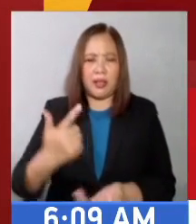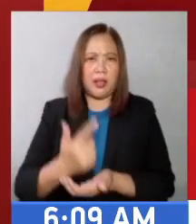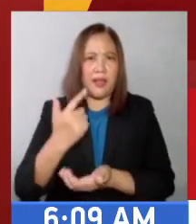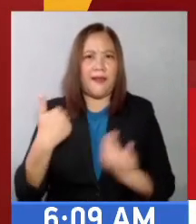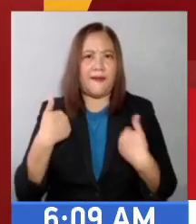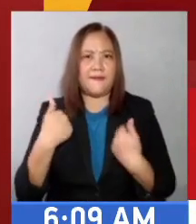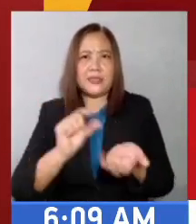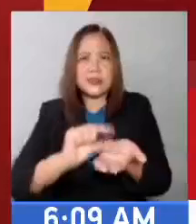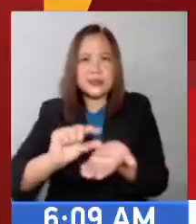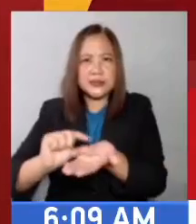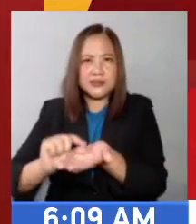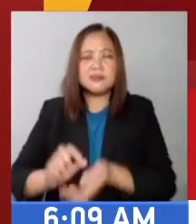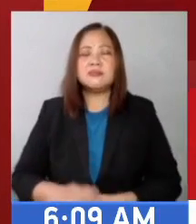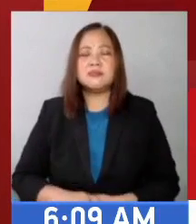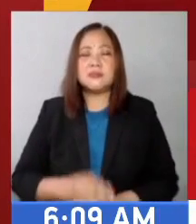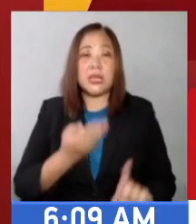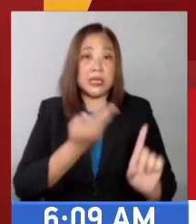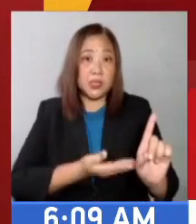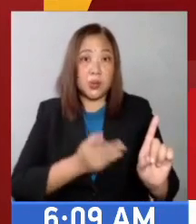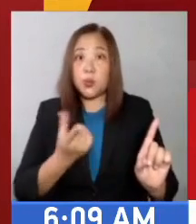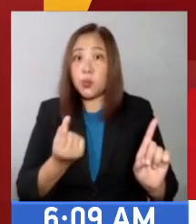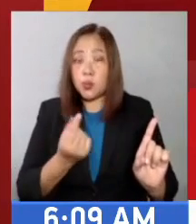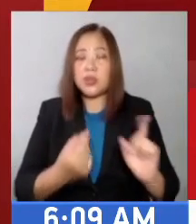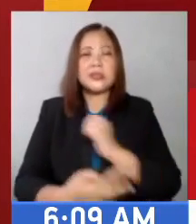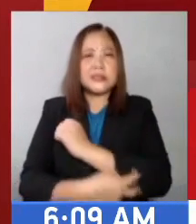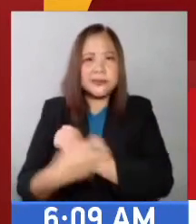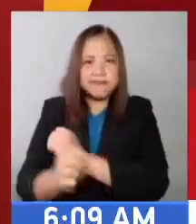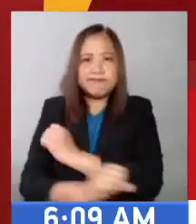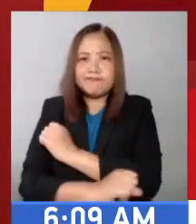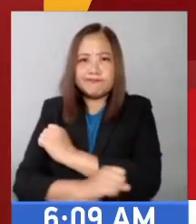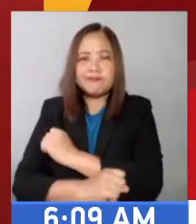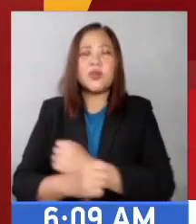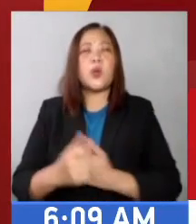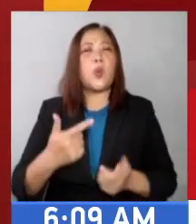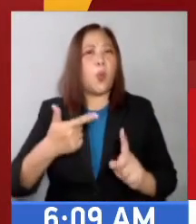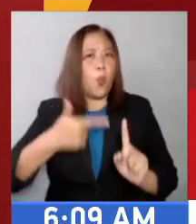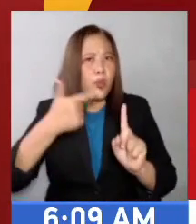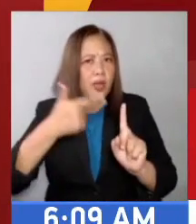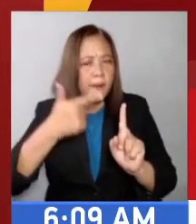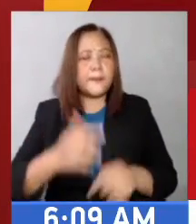ay snatching at saka sa mga pang-hold up. Recidivist na rin siya.